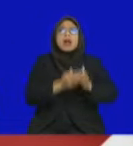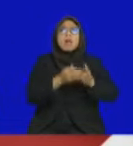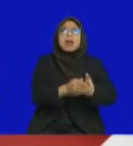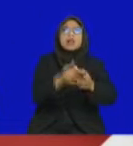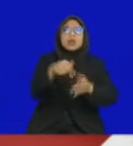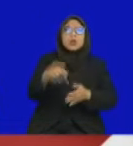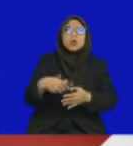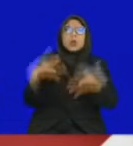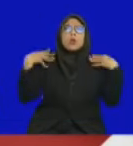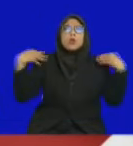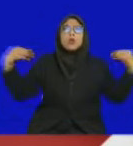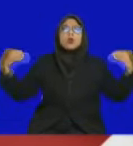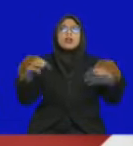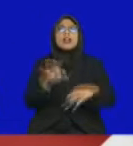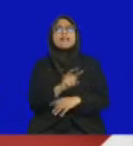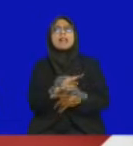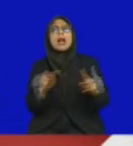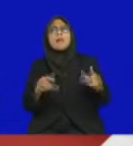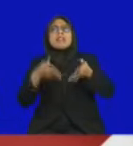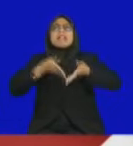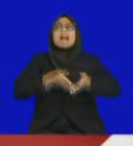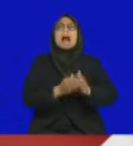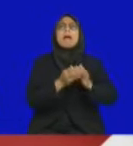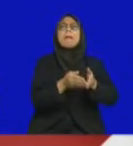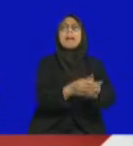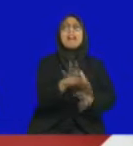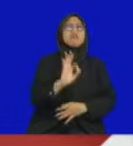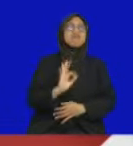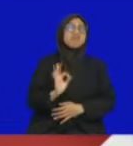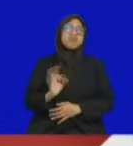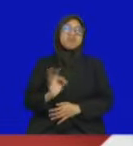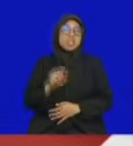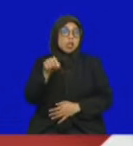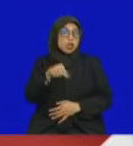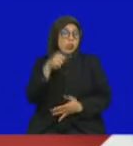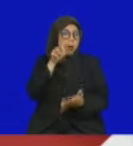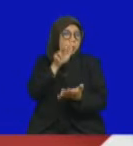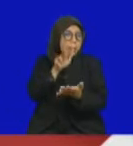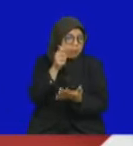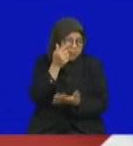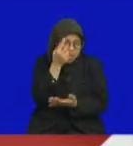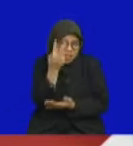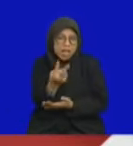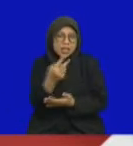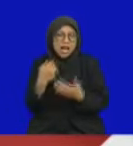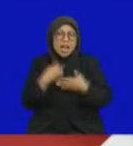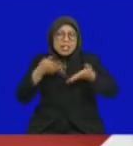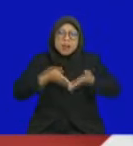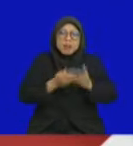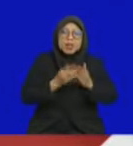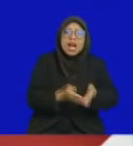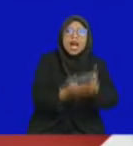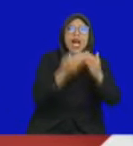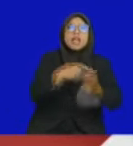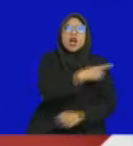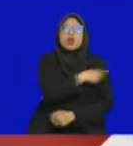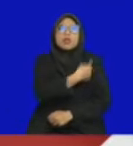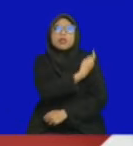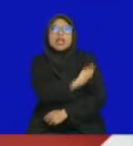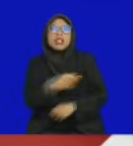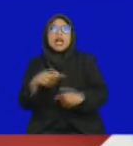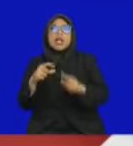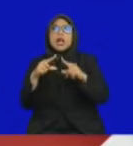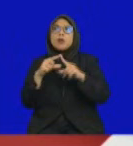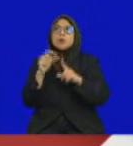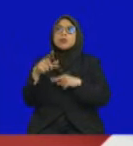dibangun oleh Gubernur tetapi ternyata kapalnya enggak ada maka Kona itu kita akan memastikan ada Pelabuhan ada kapal ada rumah sakit ada Puskesmas